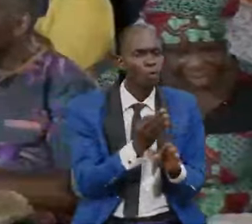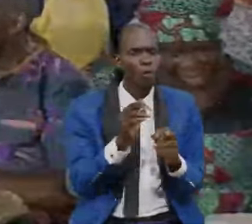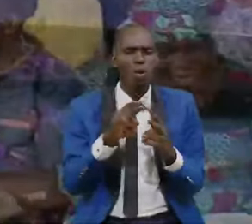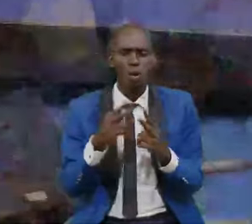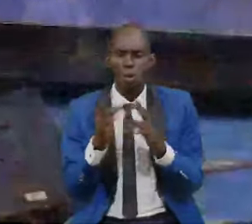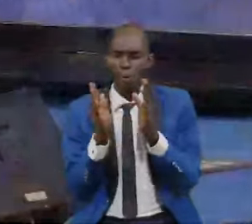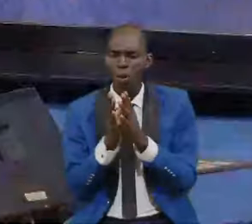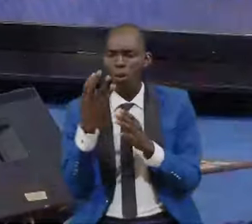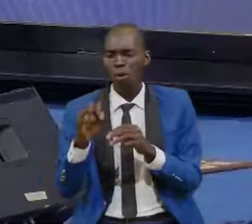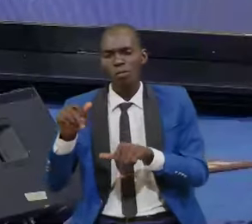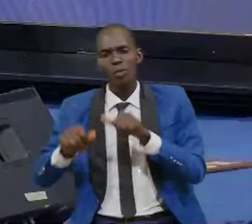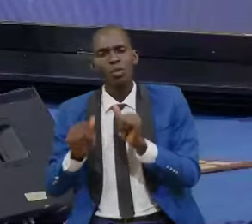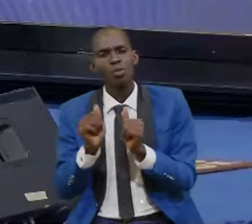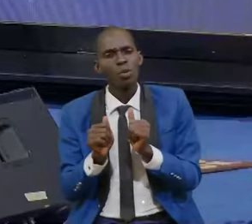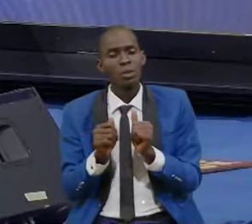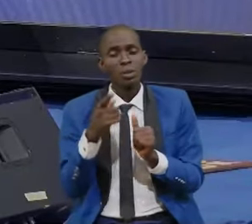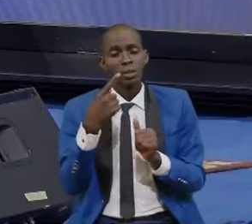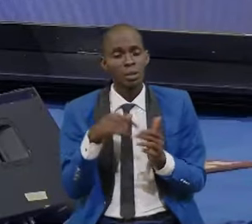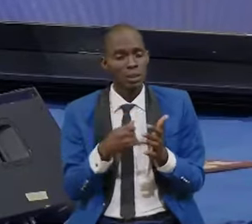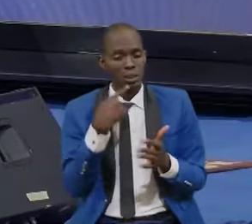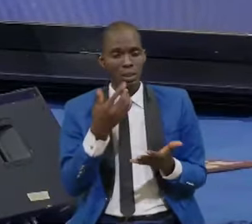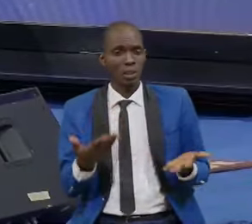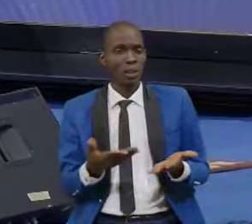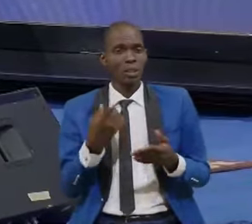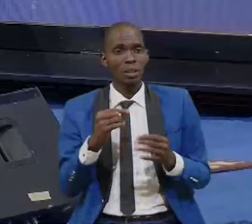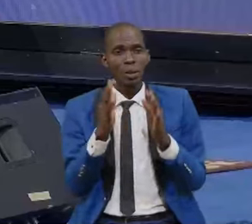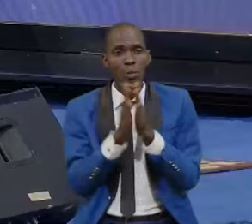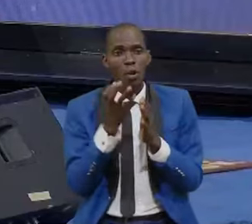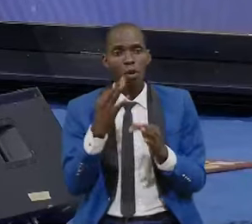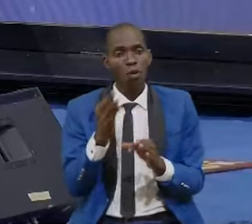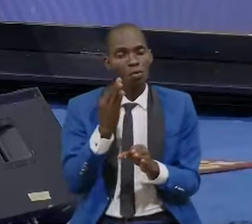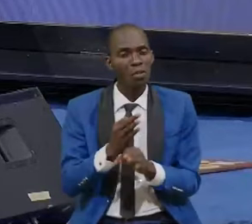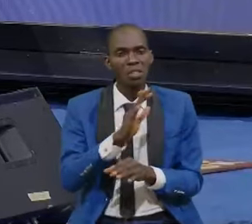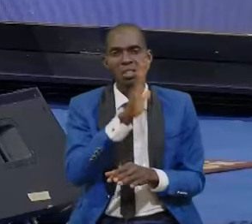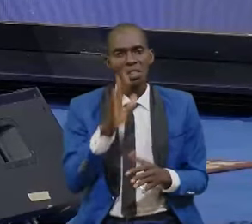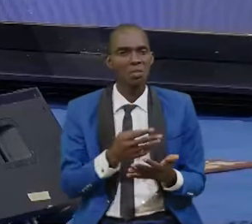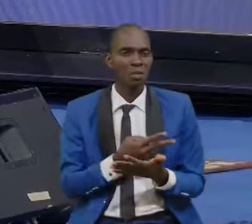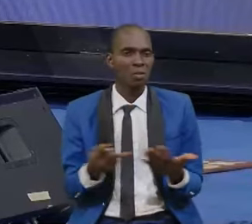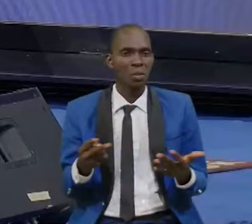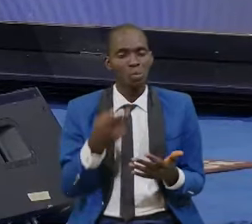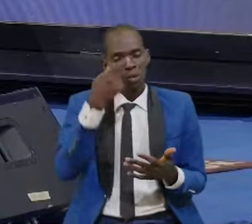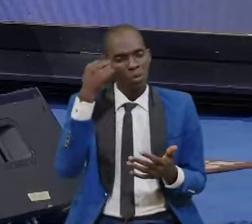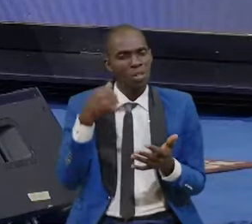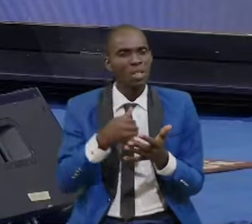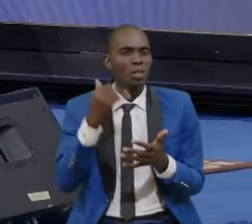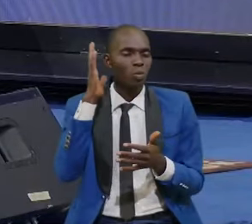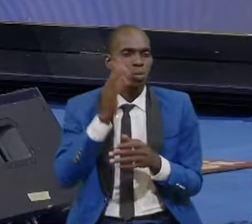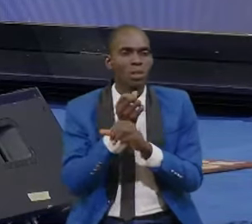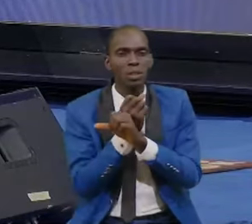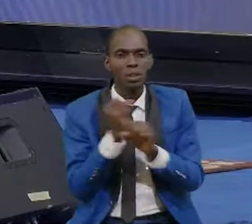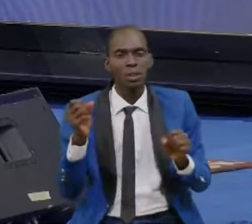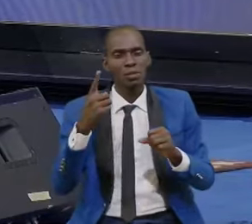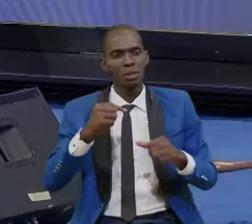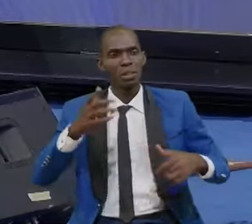Et dis la prière de foi. N'échoue jamais. La prière de foi sauvera le malade. Guérit